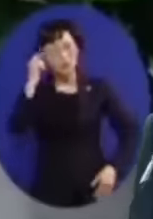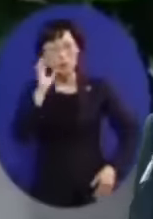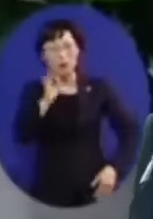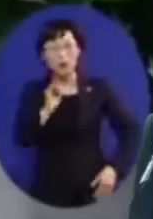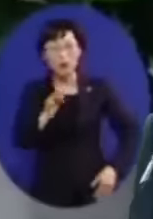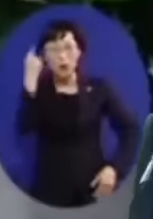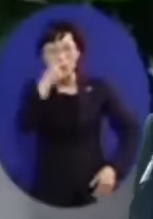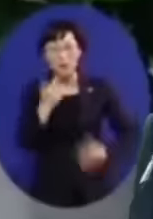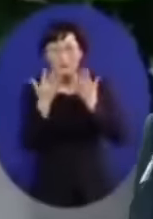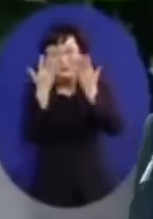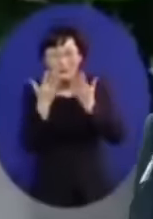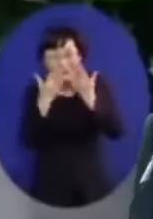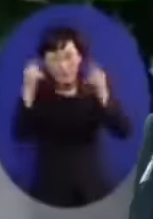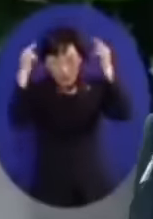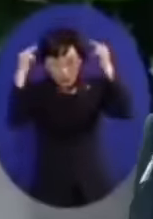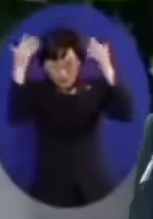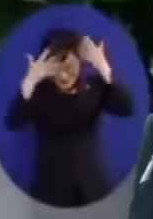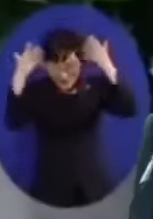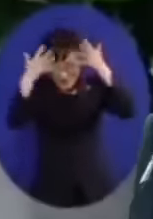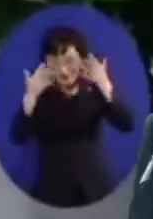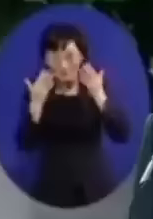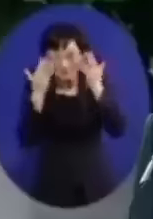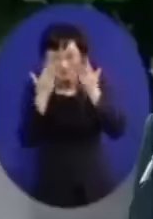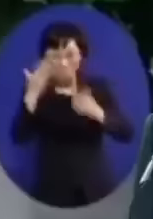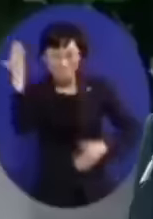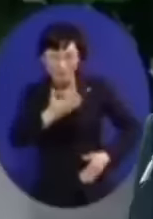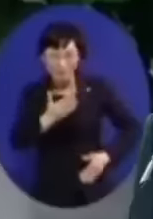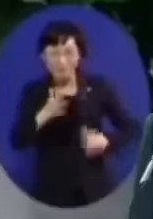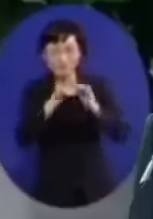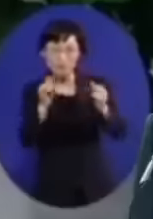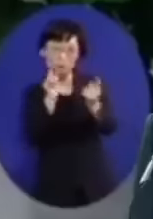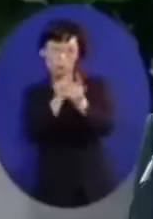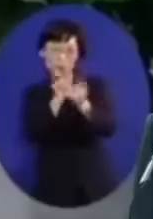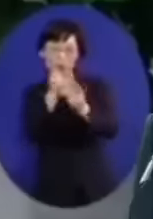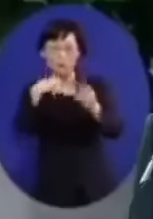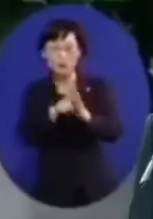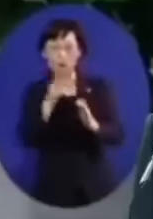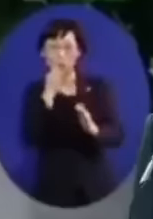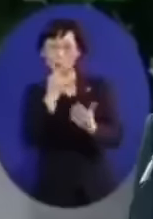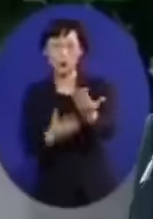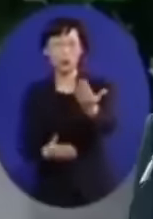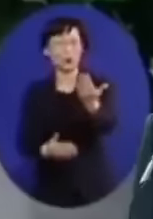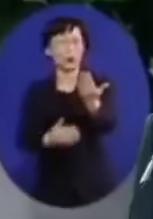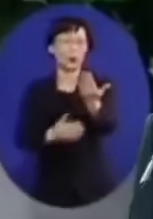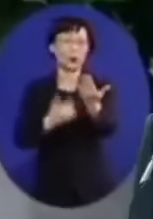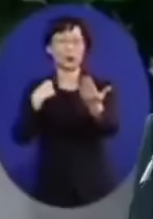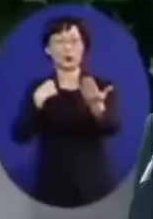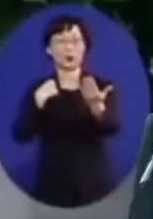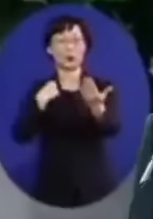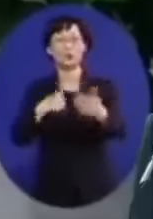하고 머리를 깨끗이 해서 사람들 앞에 서려면 늘 거울을 쳐다봐야 되는 것입니다.